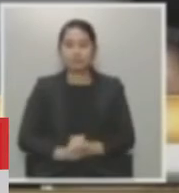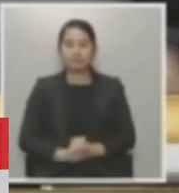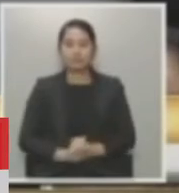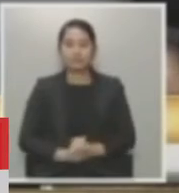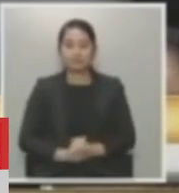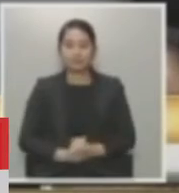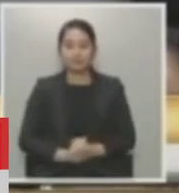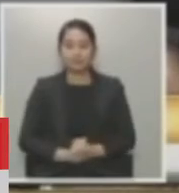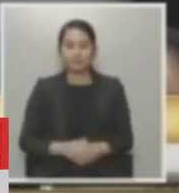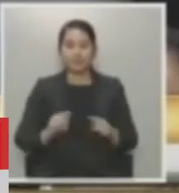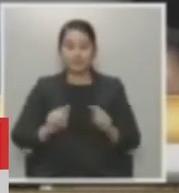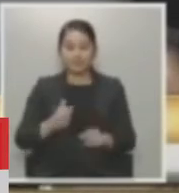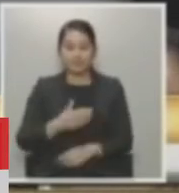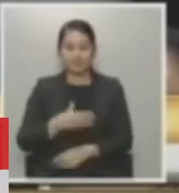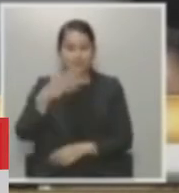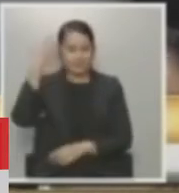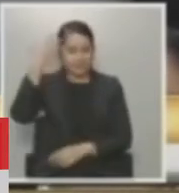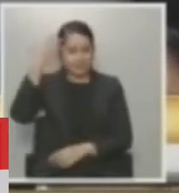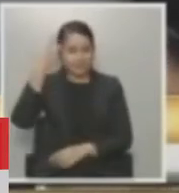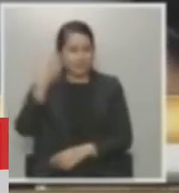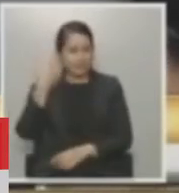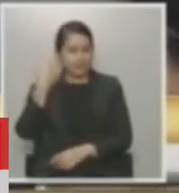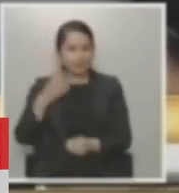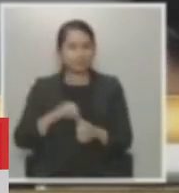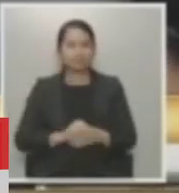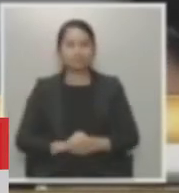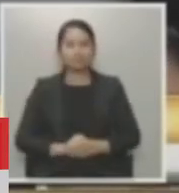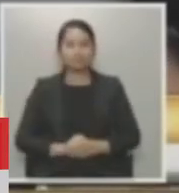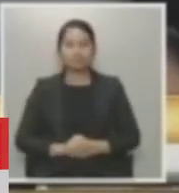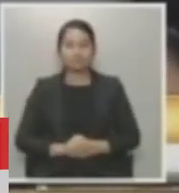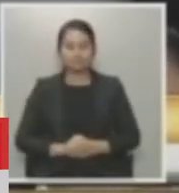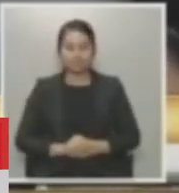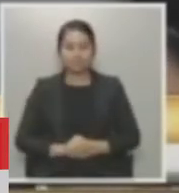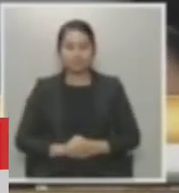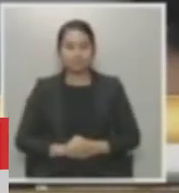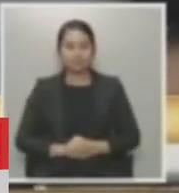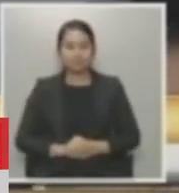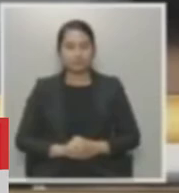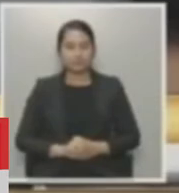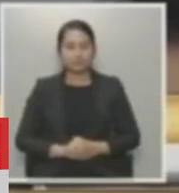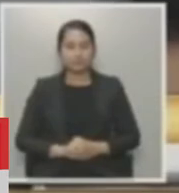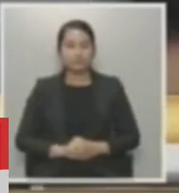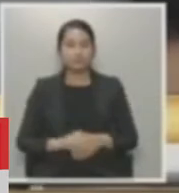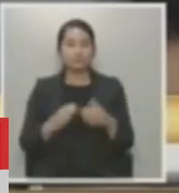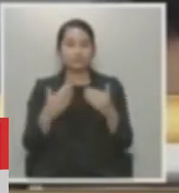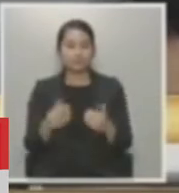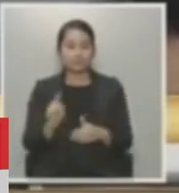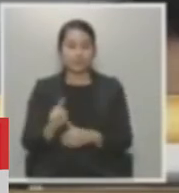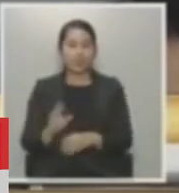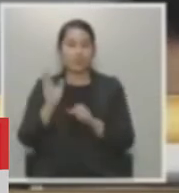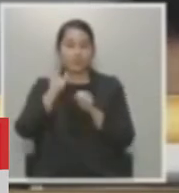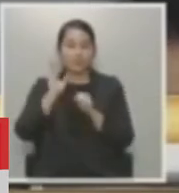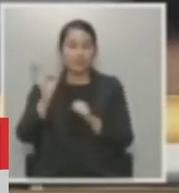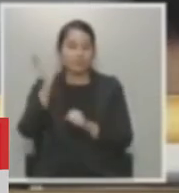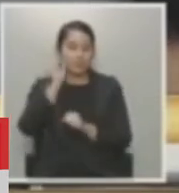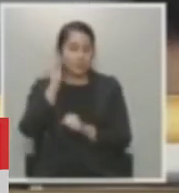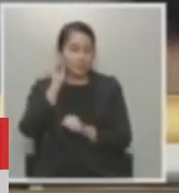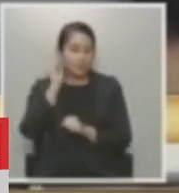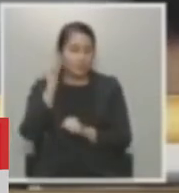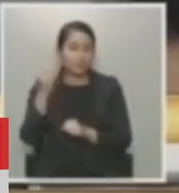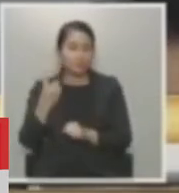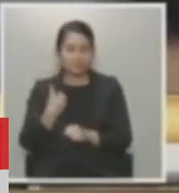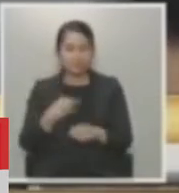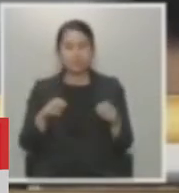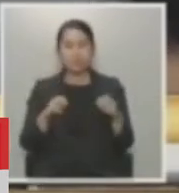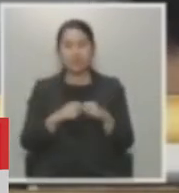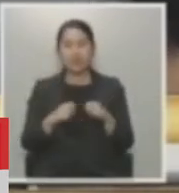ที่ดิฉันกังวลใจแล้วก็ได้ร่วมรับฟังการอภิปรายของเพื่อนสมาชิกมามีหลายประ